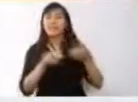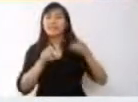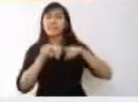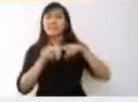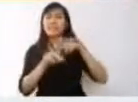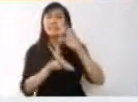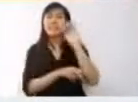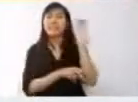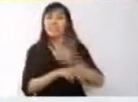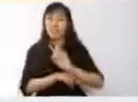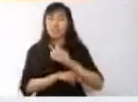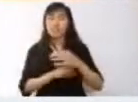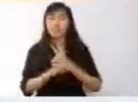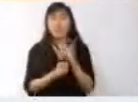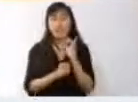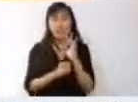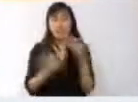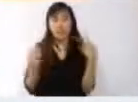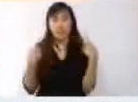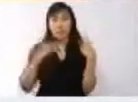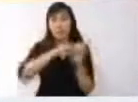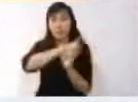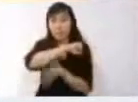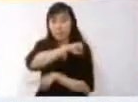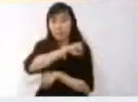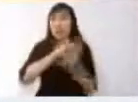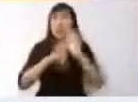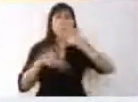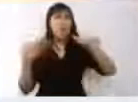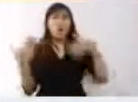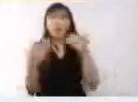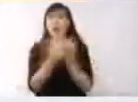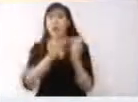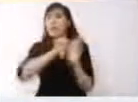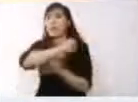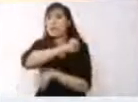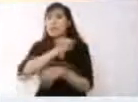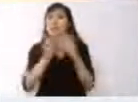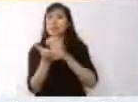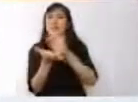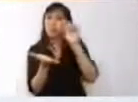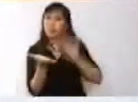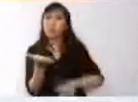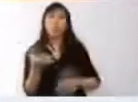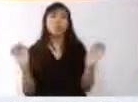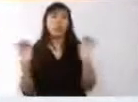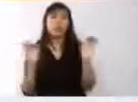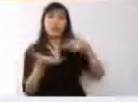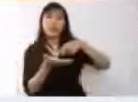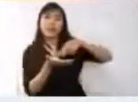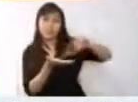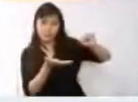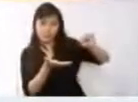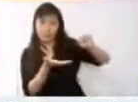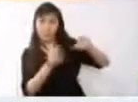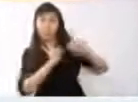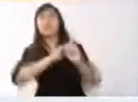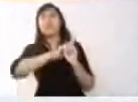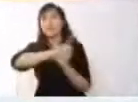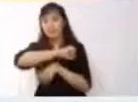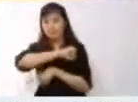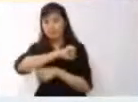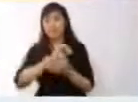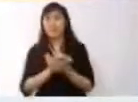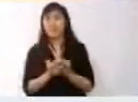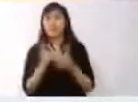kami ng mga applications. Opo. Sir, babalikan po namin kayo maya-maya lamang ha. Sandali lang po. Samantala sa